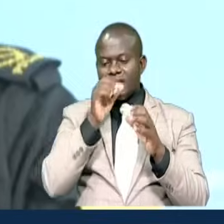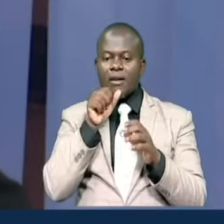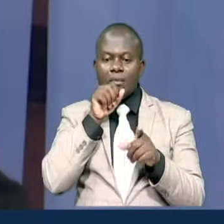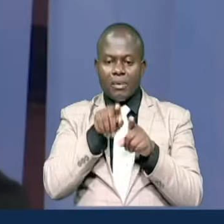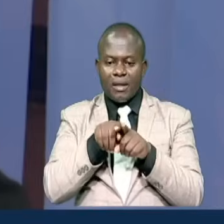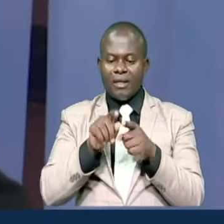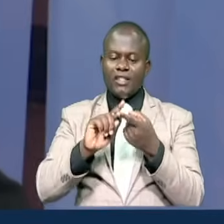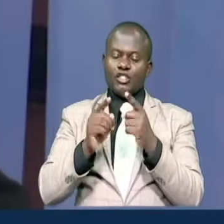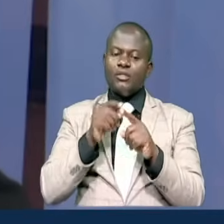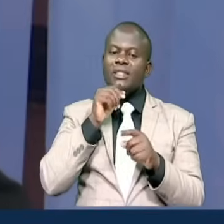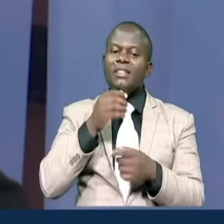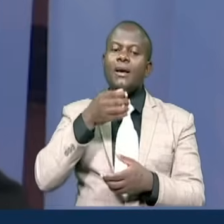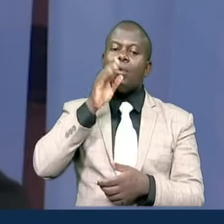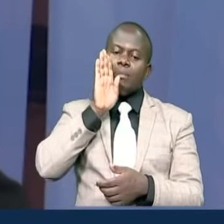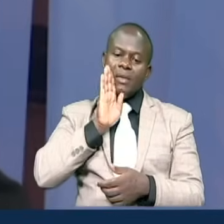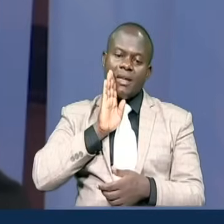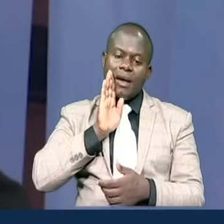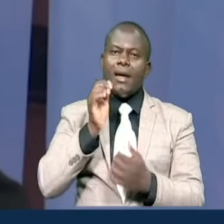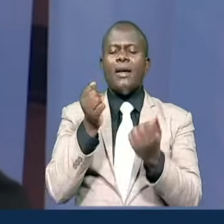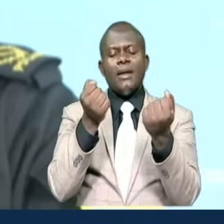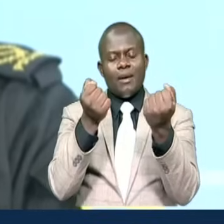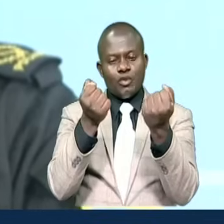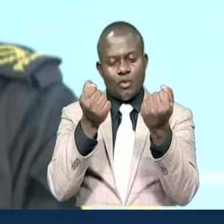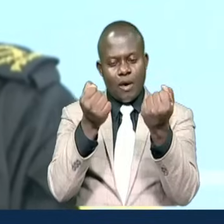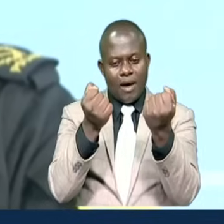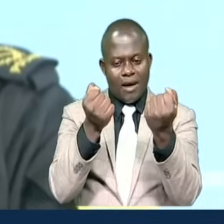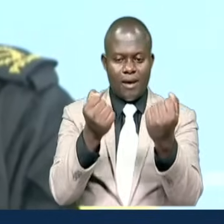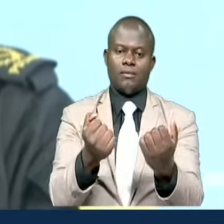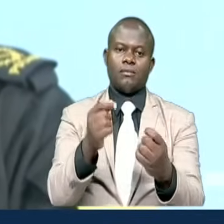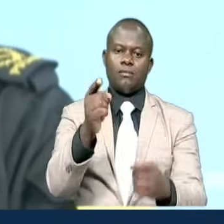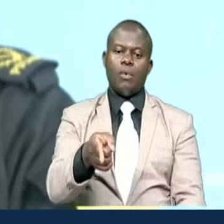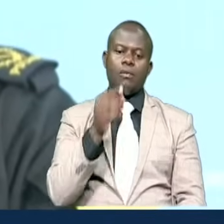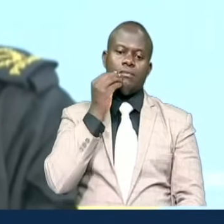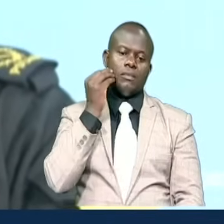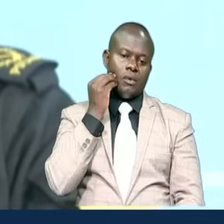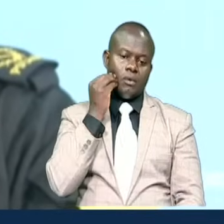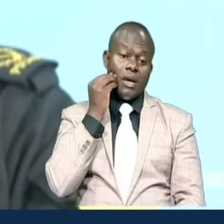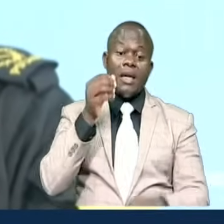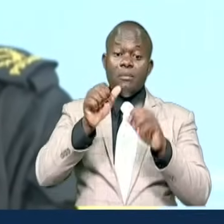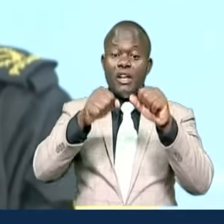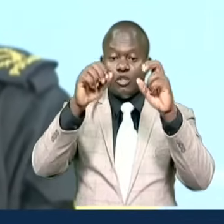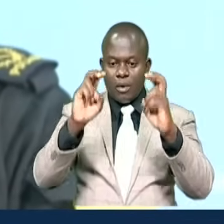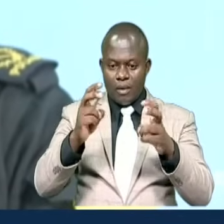inshuti itanywa inzoga ikamucyura, birashoboka ko yahamagaza